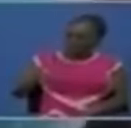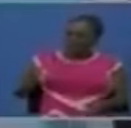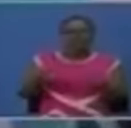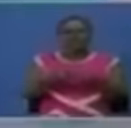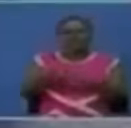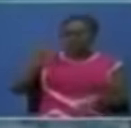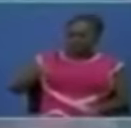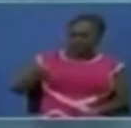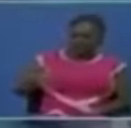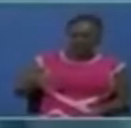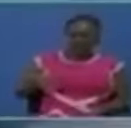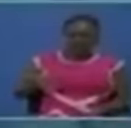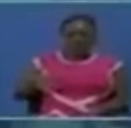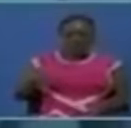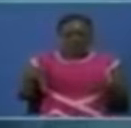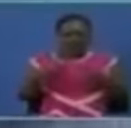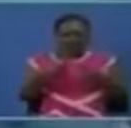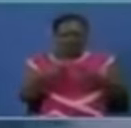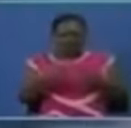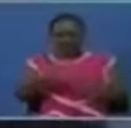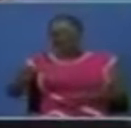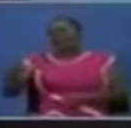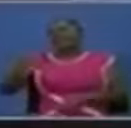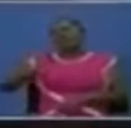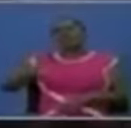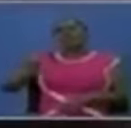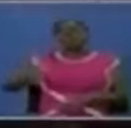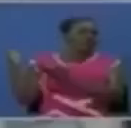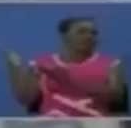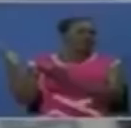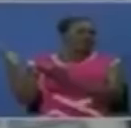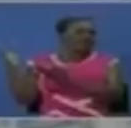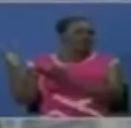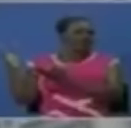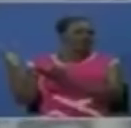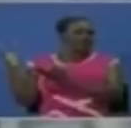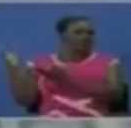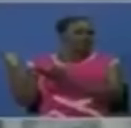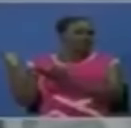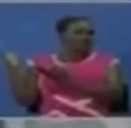mama. Lakini inaonekana kuna akina mama wengine wanajiweza zaidi.